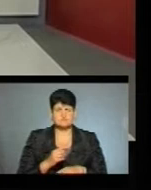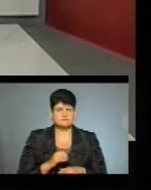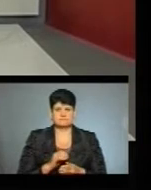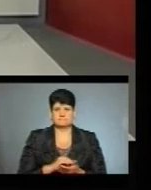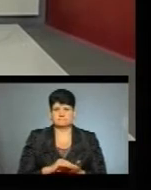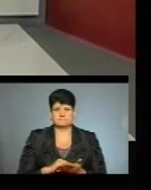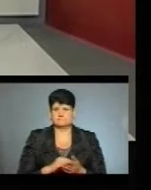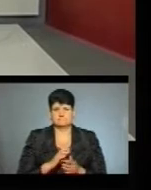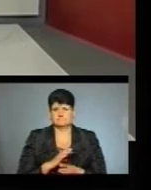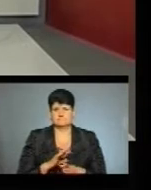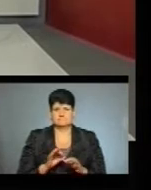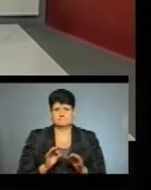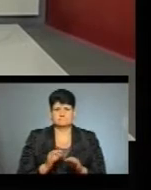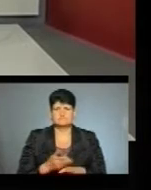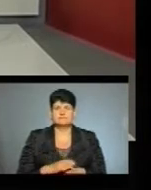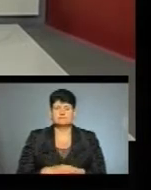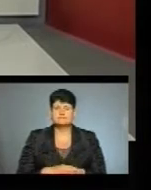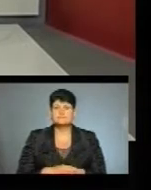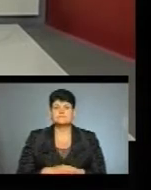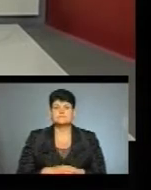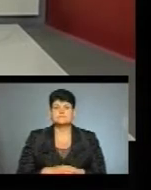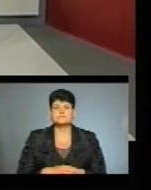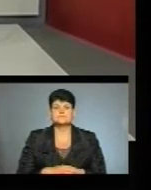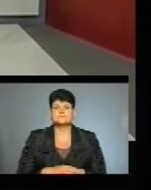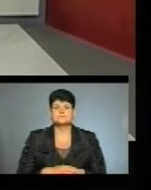зафіксовано. І